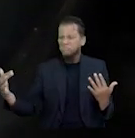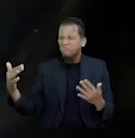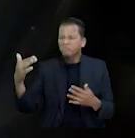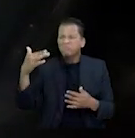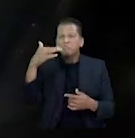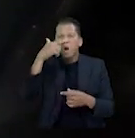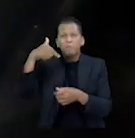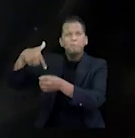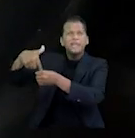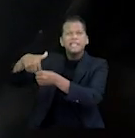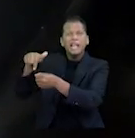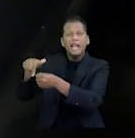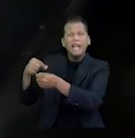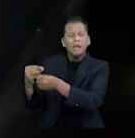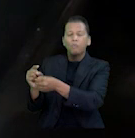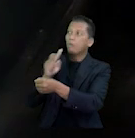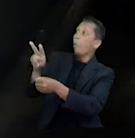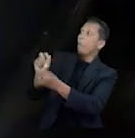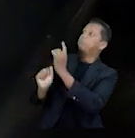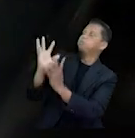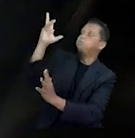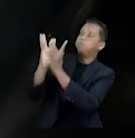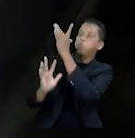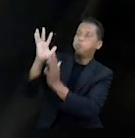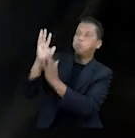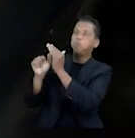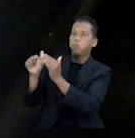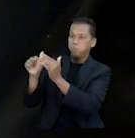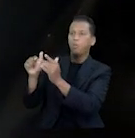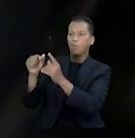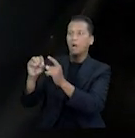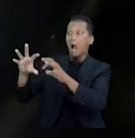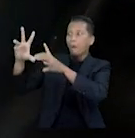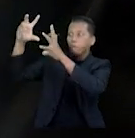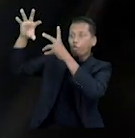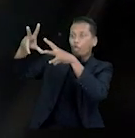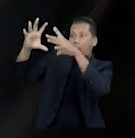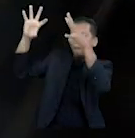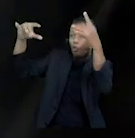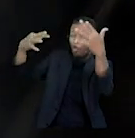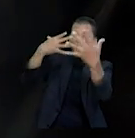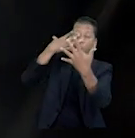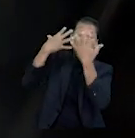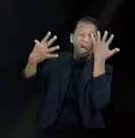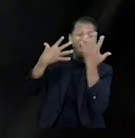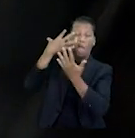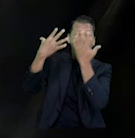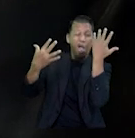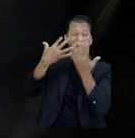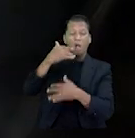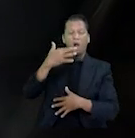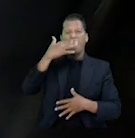Nah, dan akhirnya... Kabut berbau bensin atau gimana? Bau nyesek sekali, kita sampai nggak bisa napas.